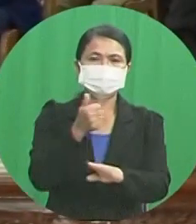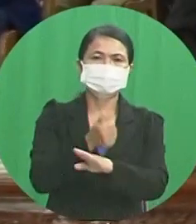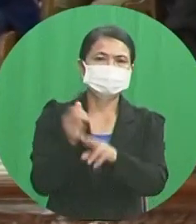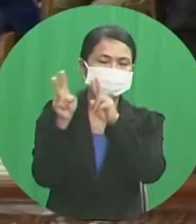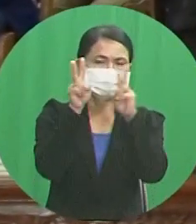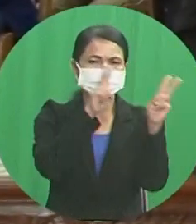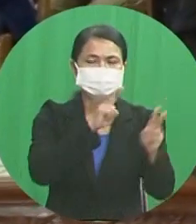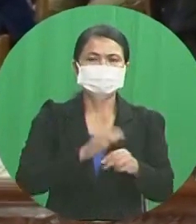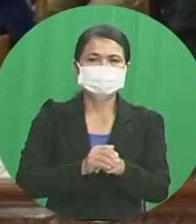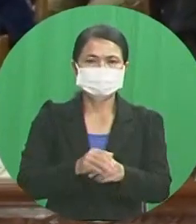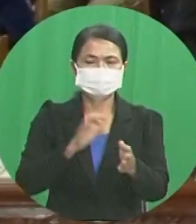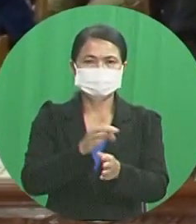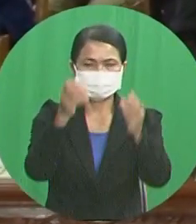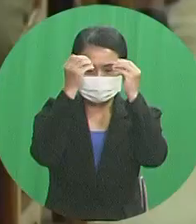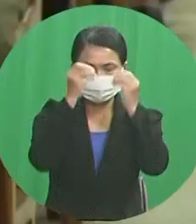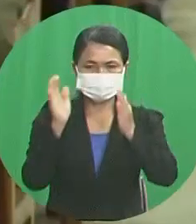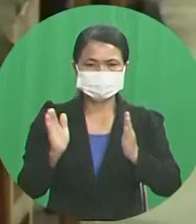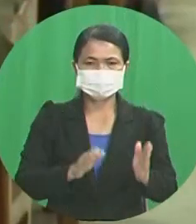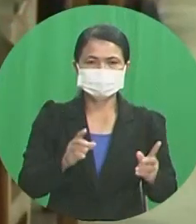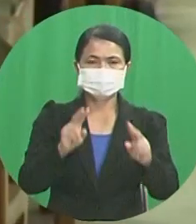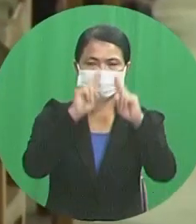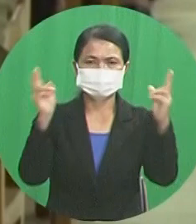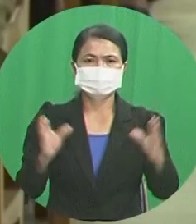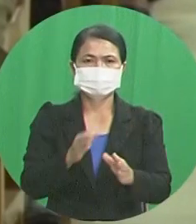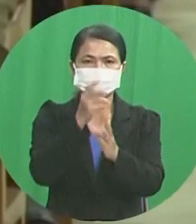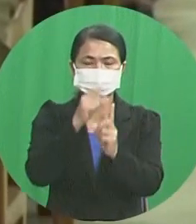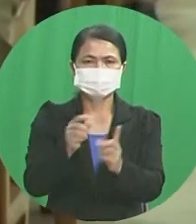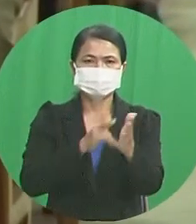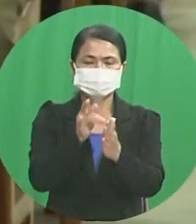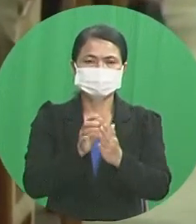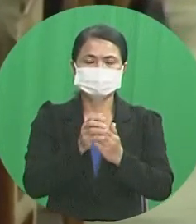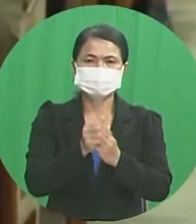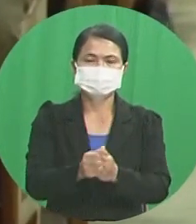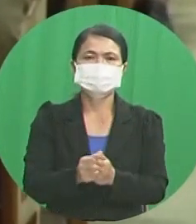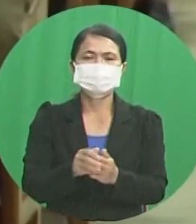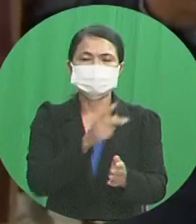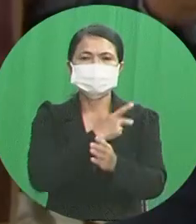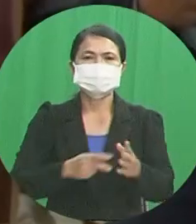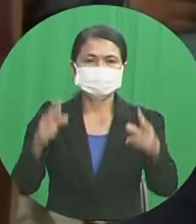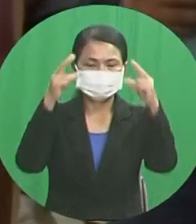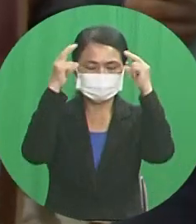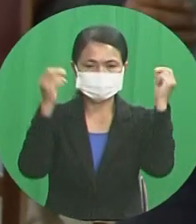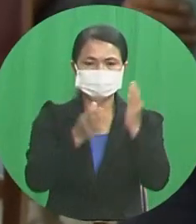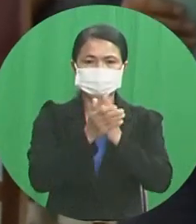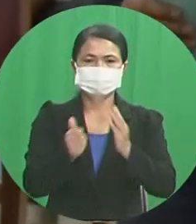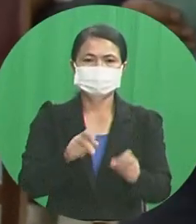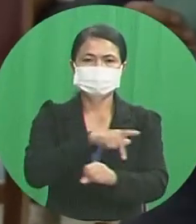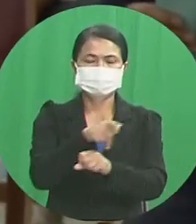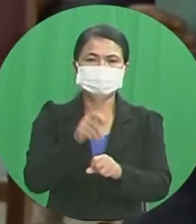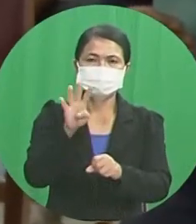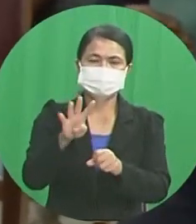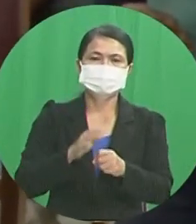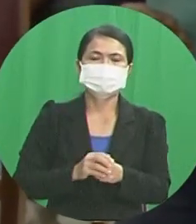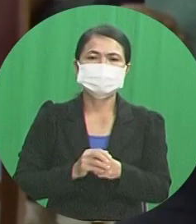ច្ចល្អនៅក្នុងវិស័យព័ត៌មានរៀបចំឡើងដោយអង្គភាពអ្នកនាំពាក្យរាជរដ្ឋាភិបាលជូនដល់មន្ត្រីជំនាញមកពីខេត្តចំនួន